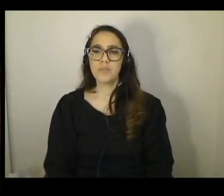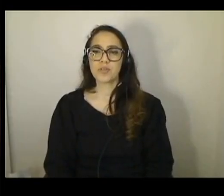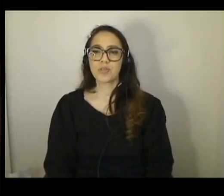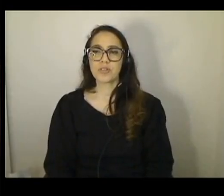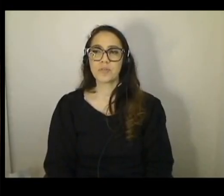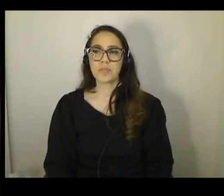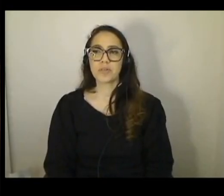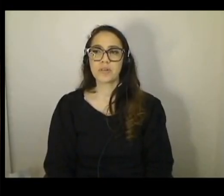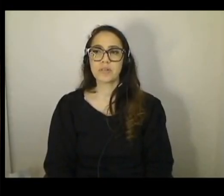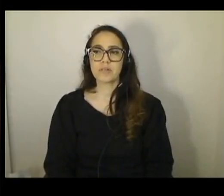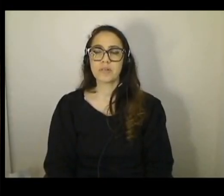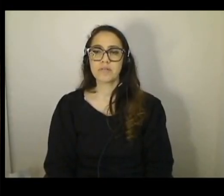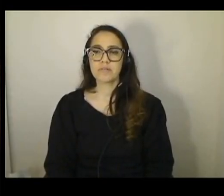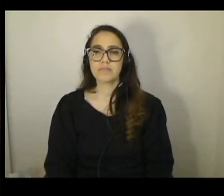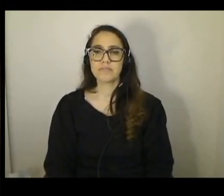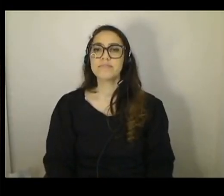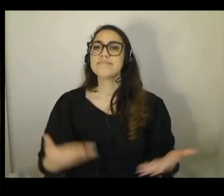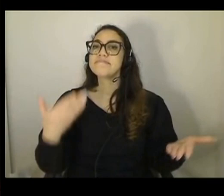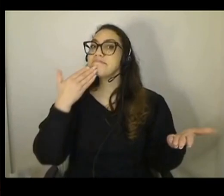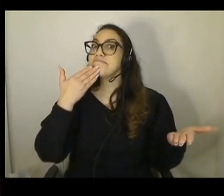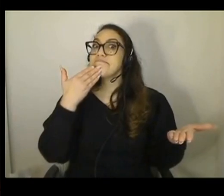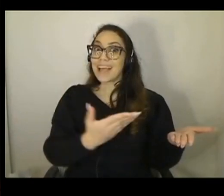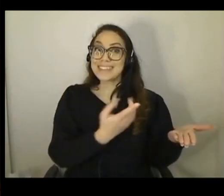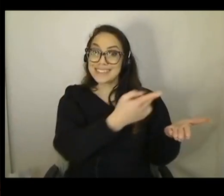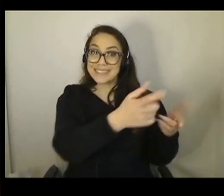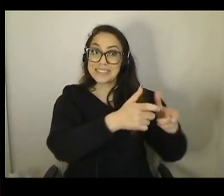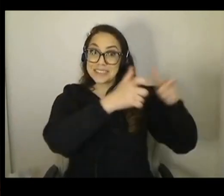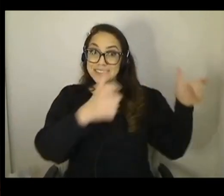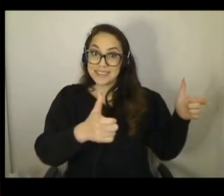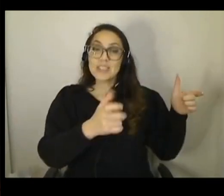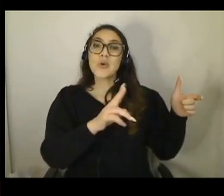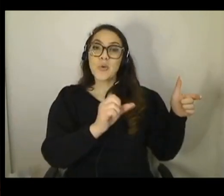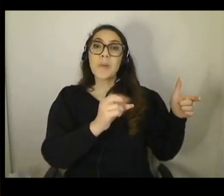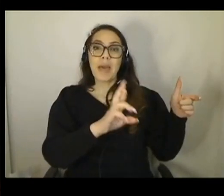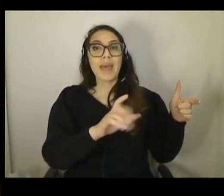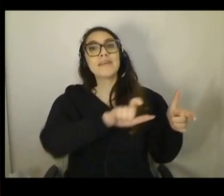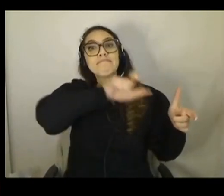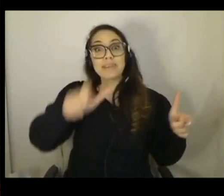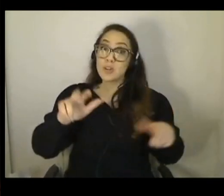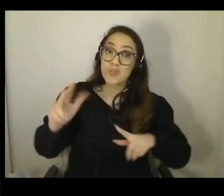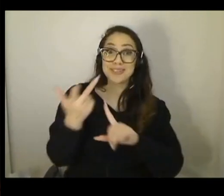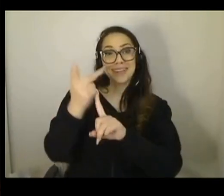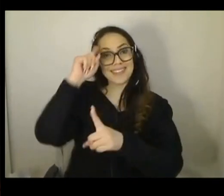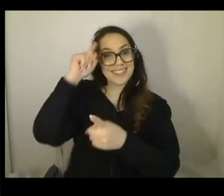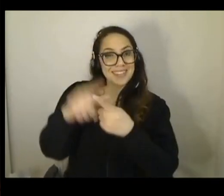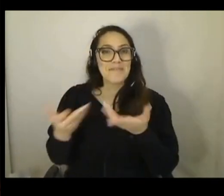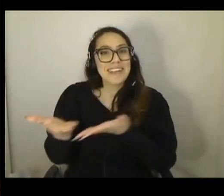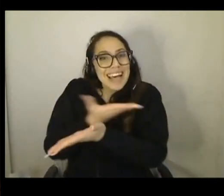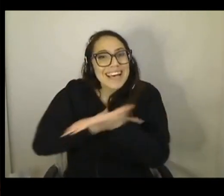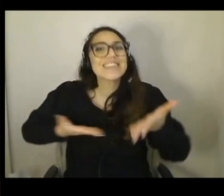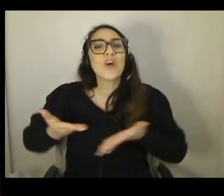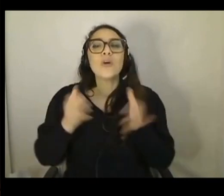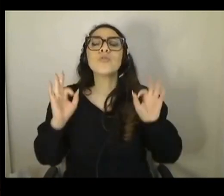Merci Laurine Serriès de chez Uber, évidemment, General Manager, et Salim Mejnaini. On va passer à notre troisième table ronde. On le disait justement, les tables